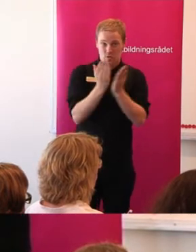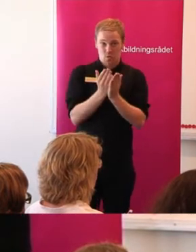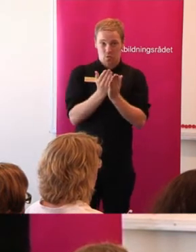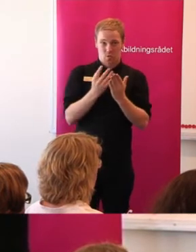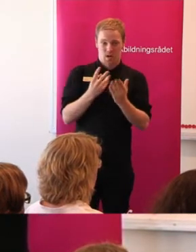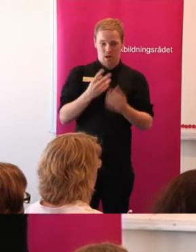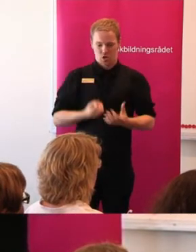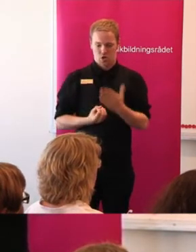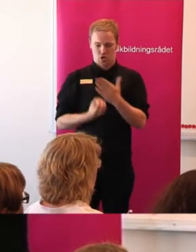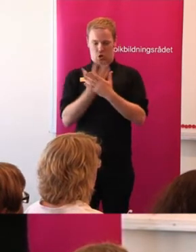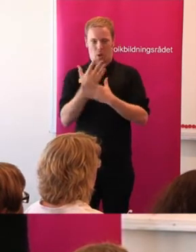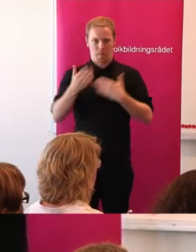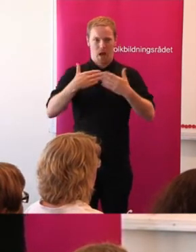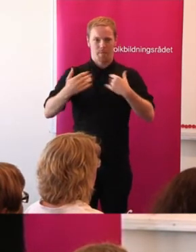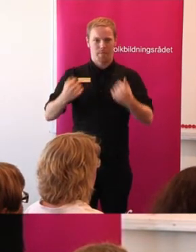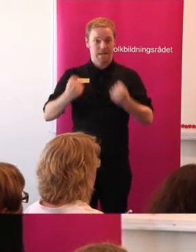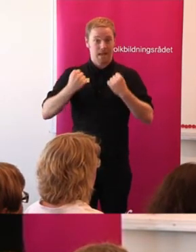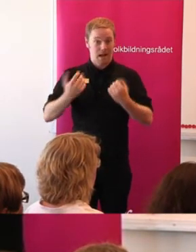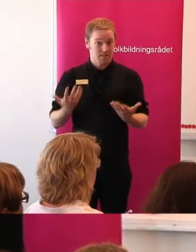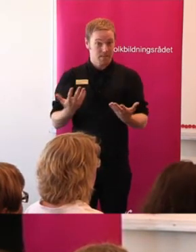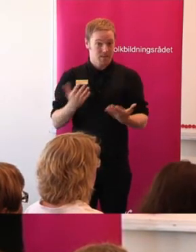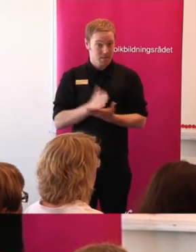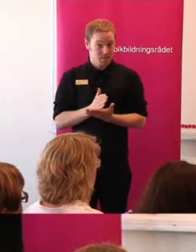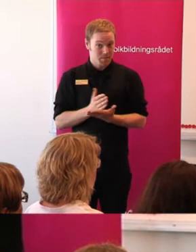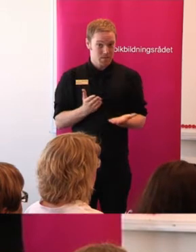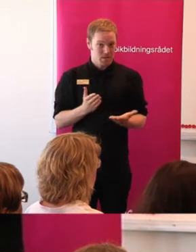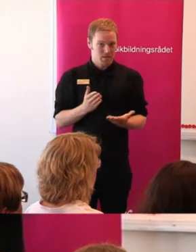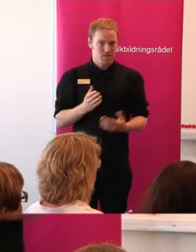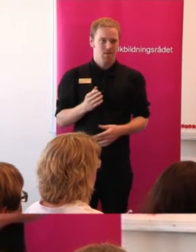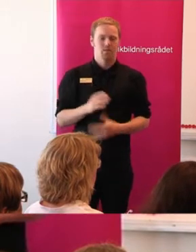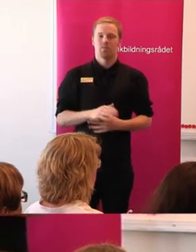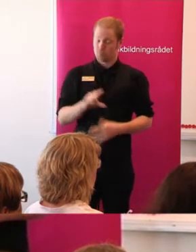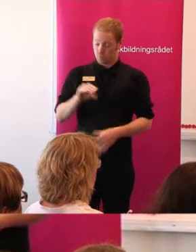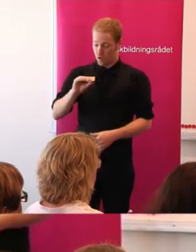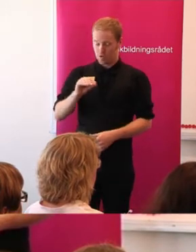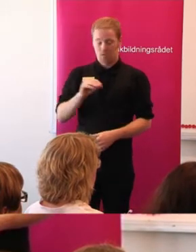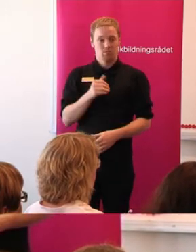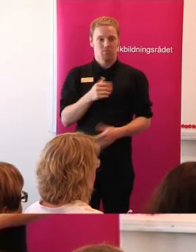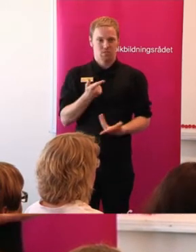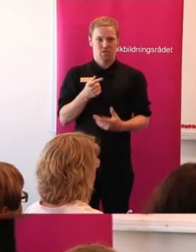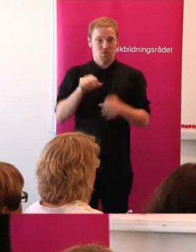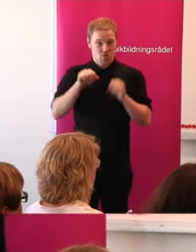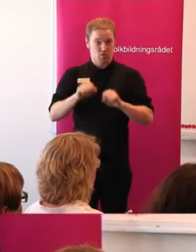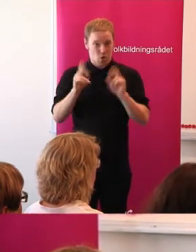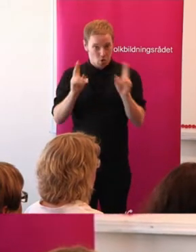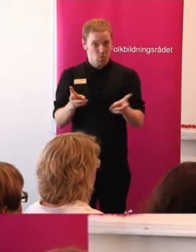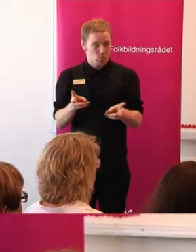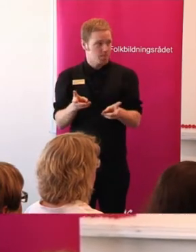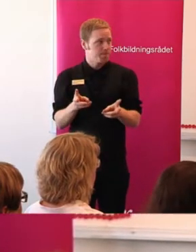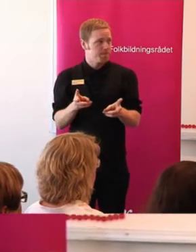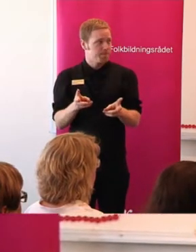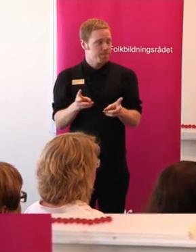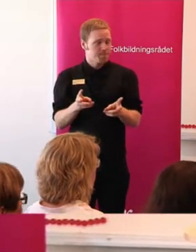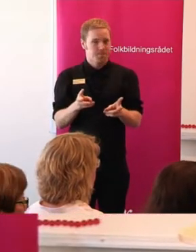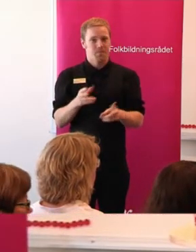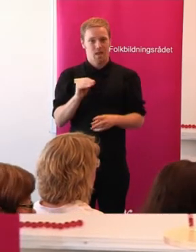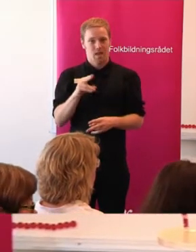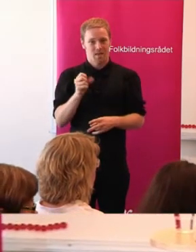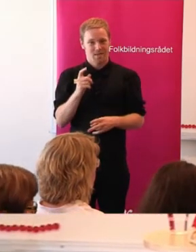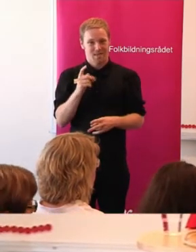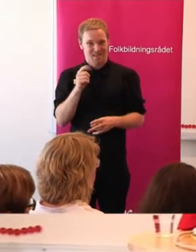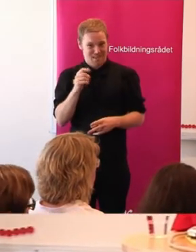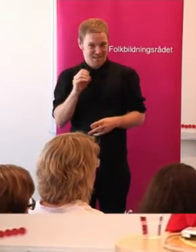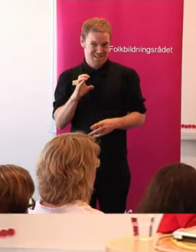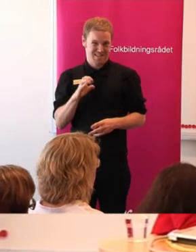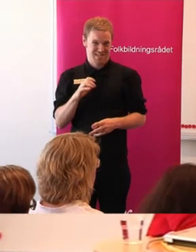vara? Vad säger du, Agnes? Ja, det är ju så här, det borde varit för länge sedan. Just det. Mm. Alltså vi ligger ju lite efter här tycker jag i att kunna